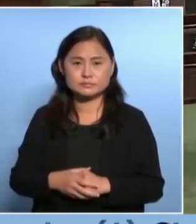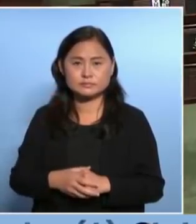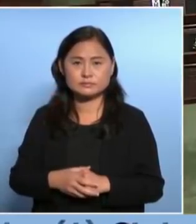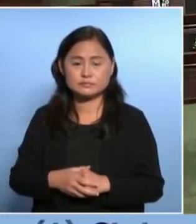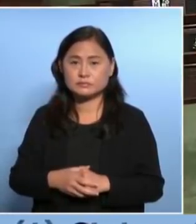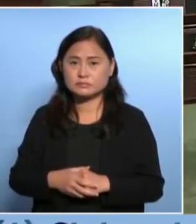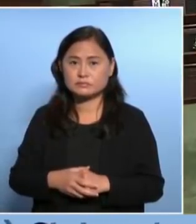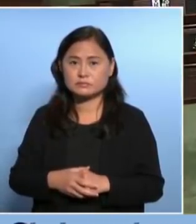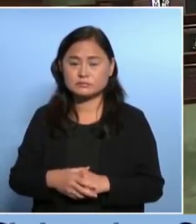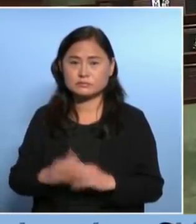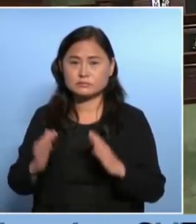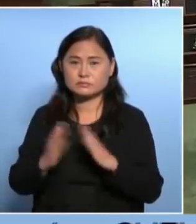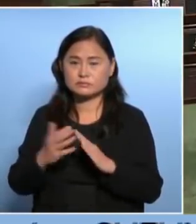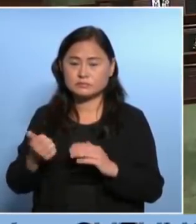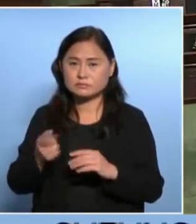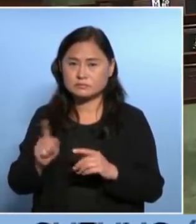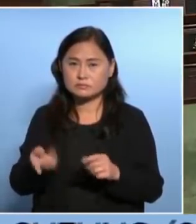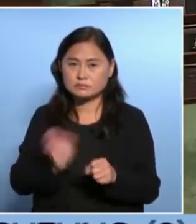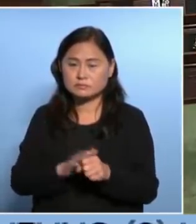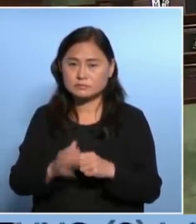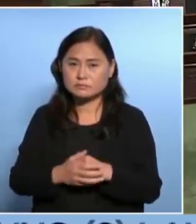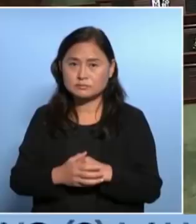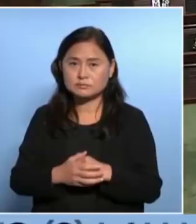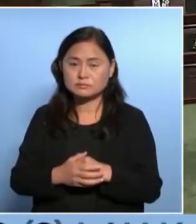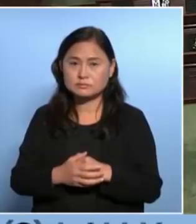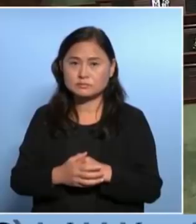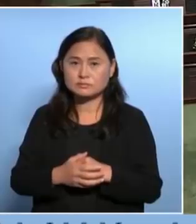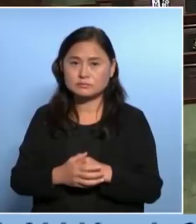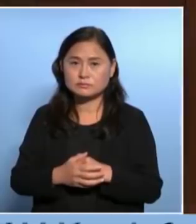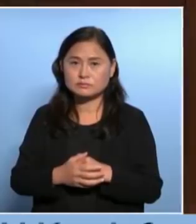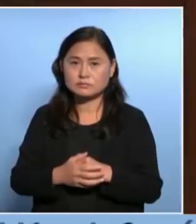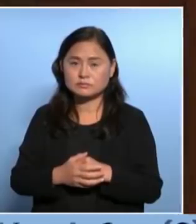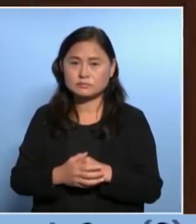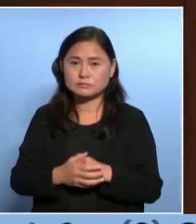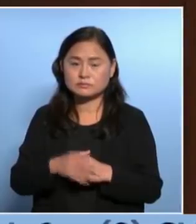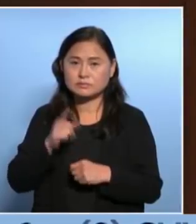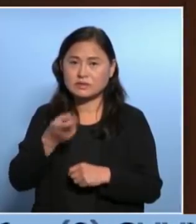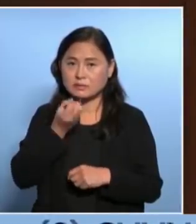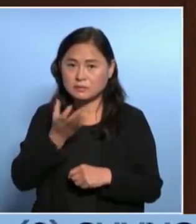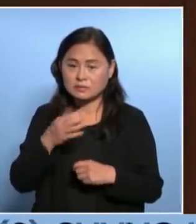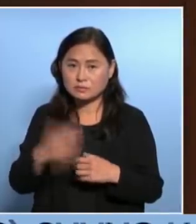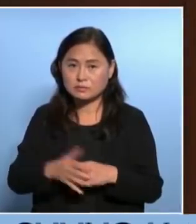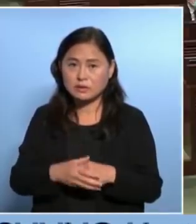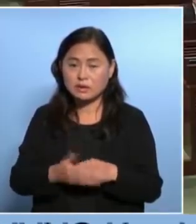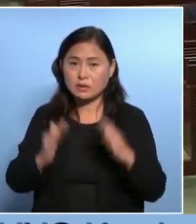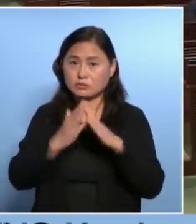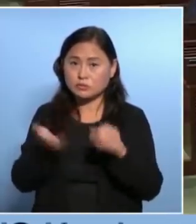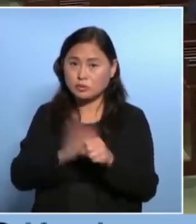局長有冇補充？唔係，你提出咗問題，局長有冇補